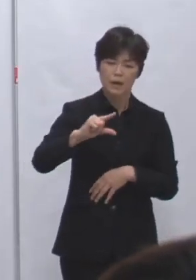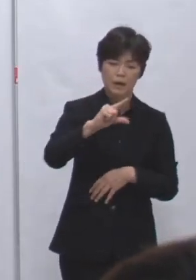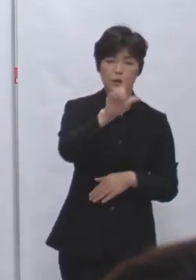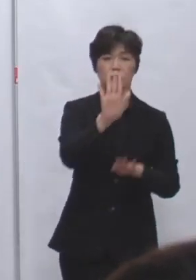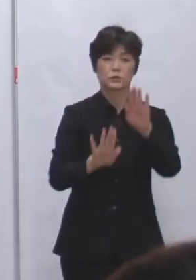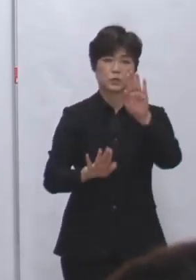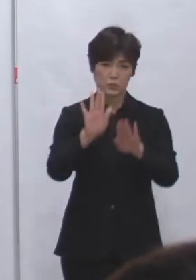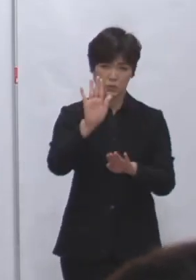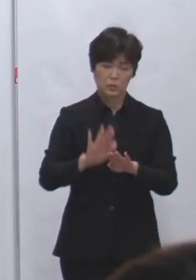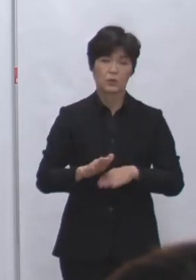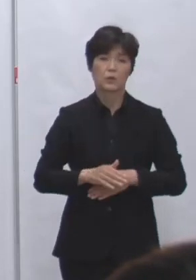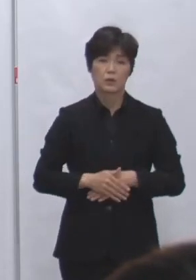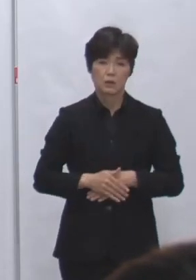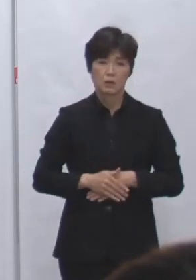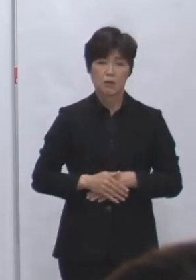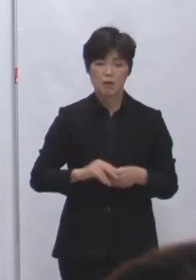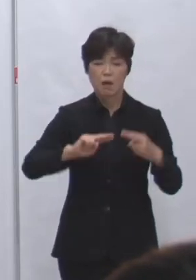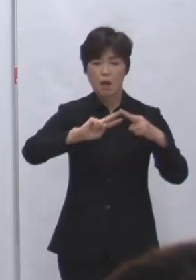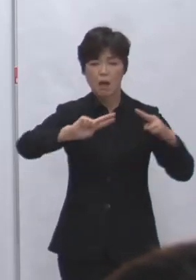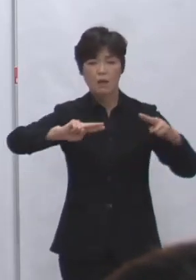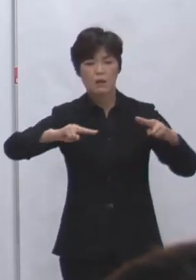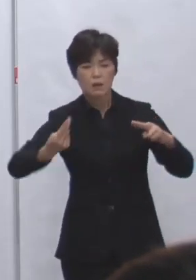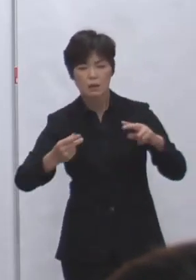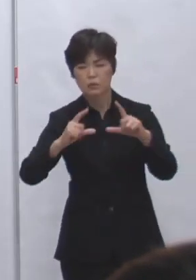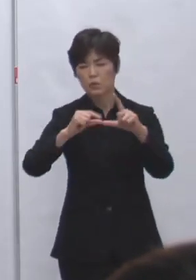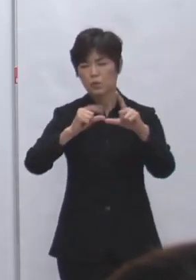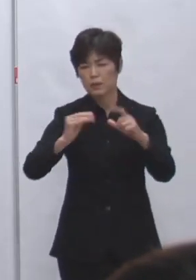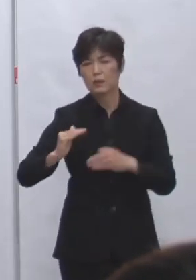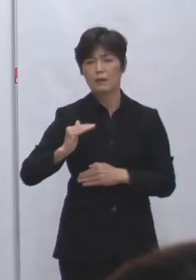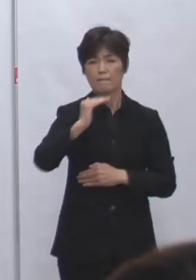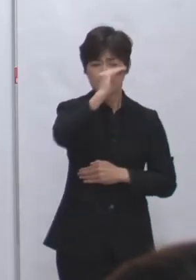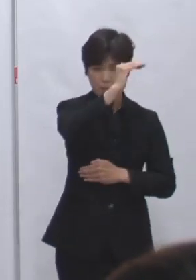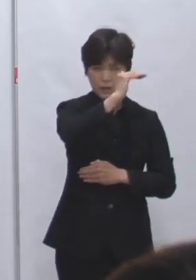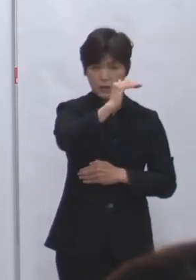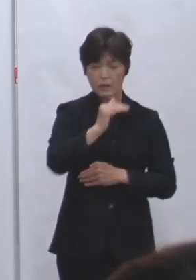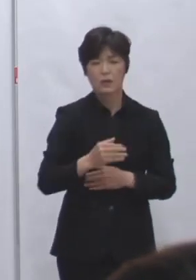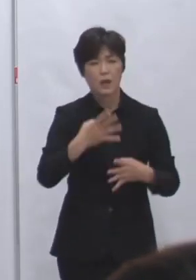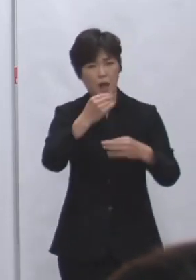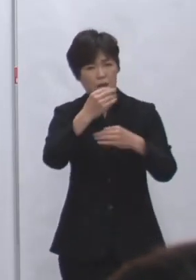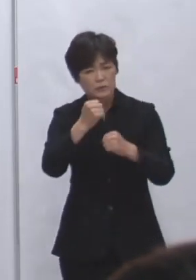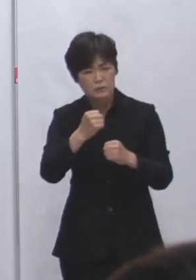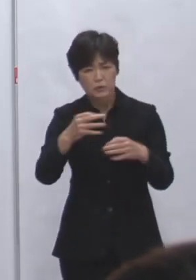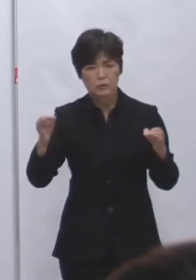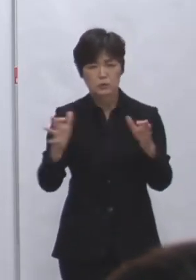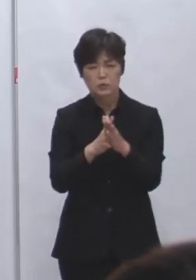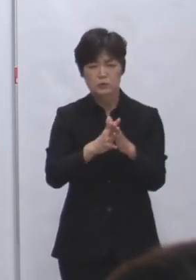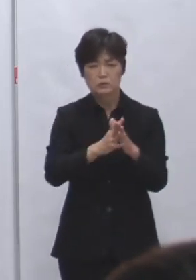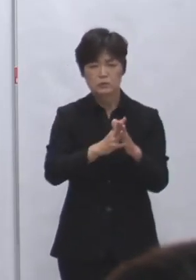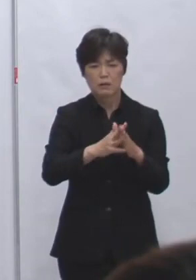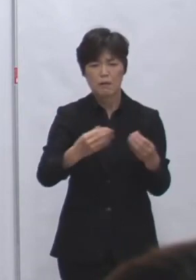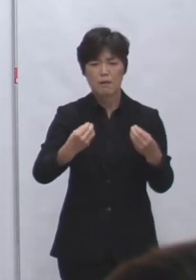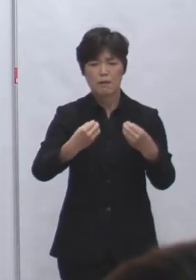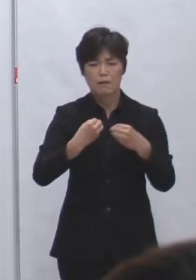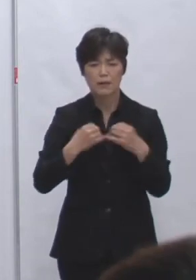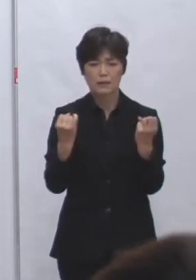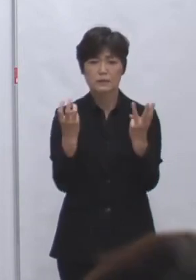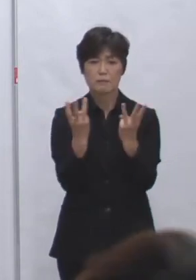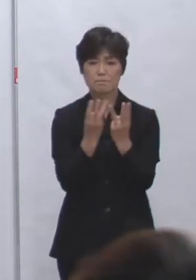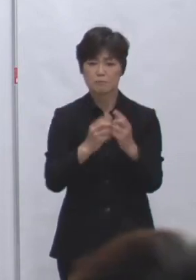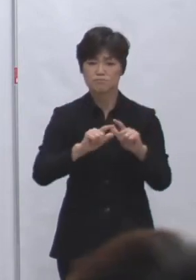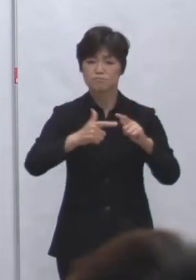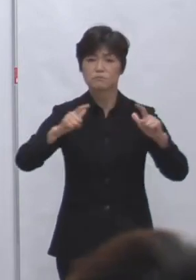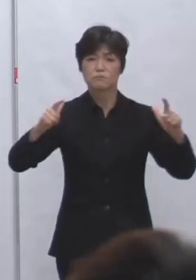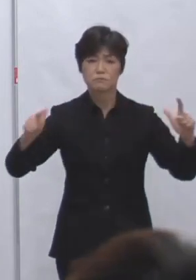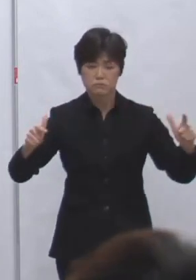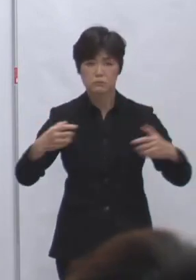思われますけれども、変異株の割合が高まっておりまして、いつ何時急激な感染者増につながるか分かりません